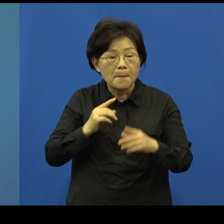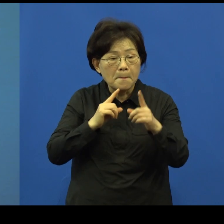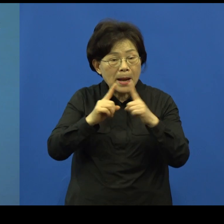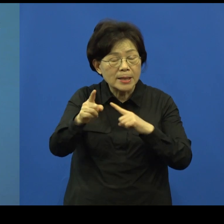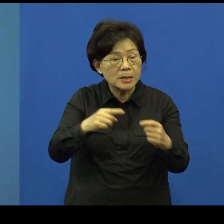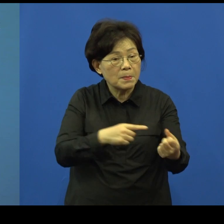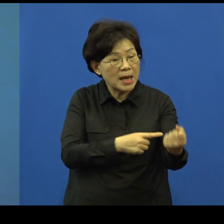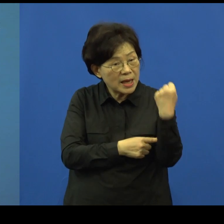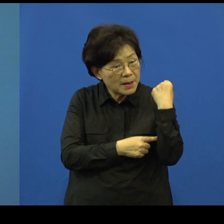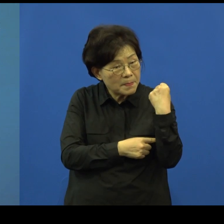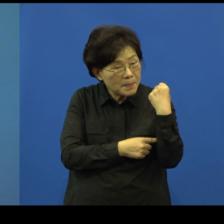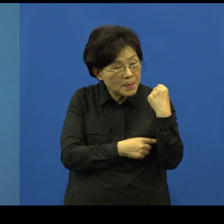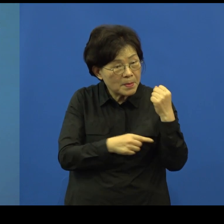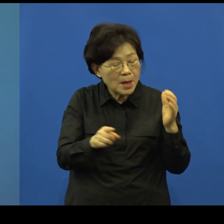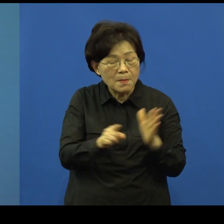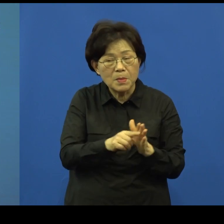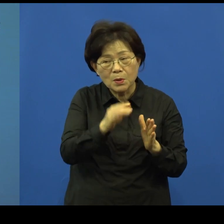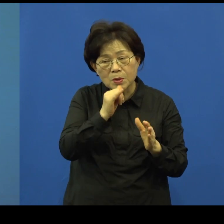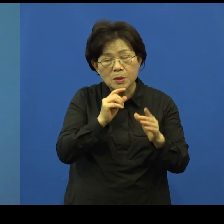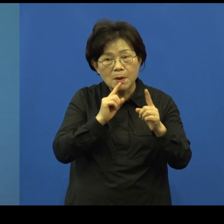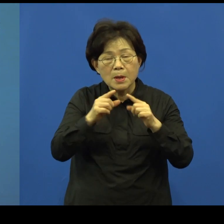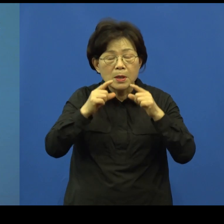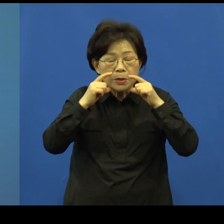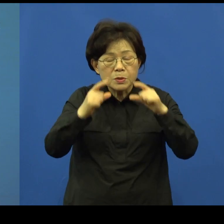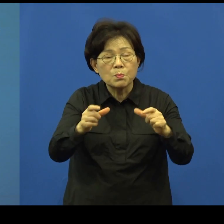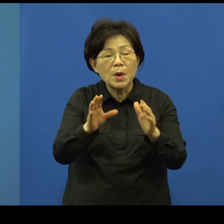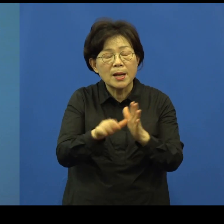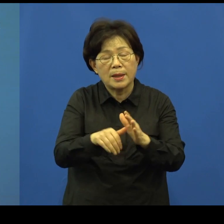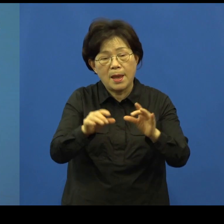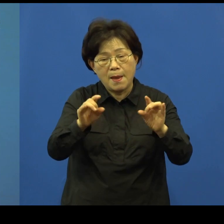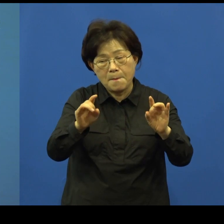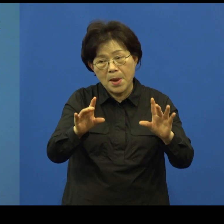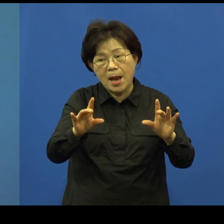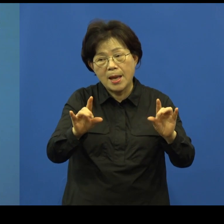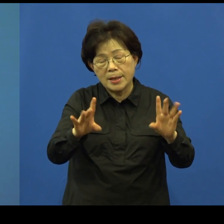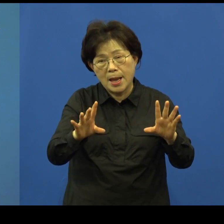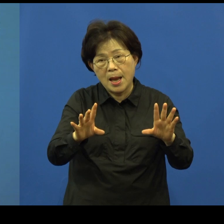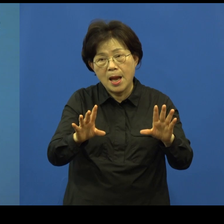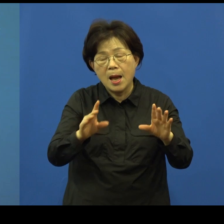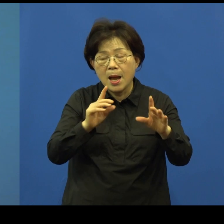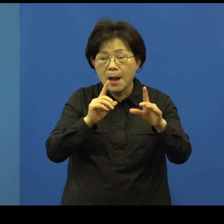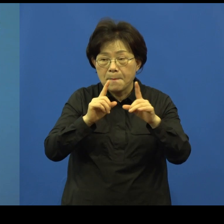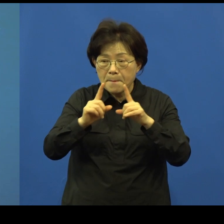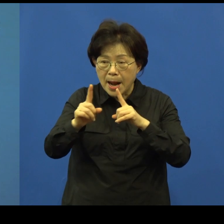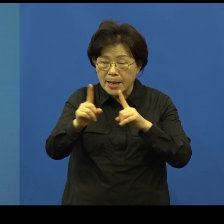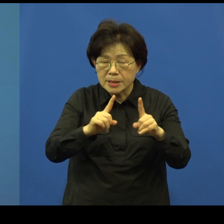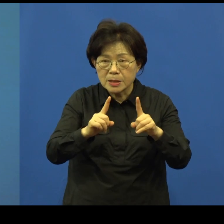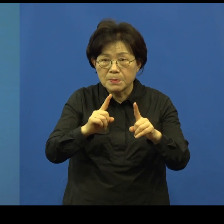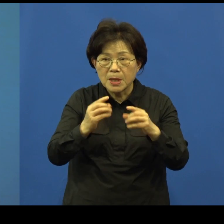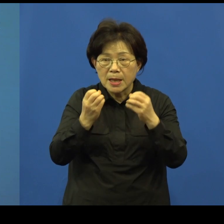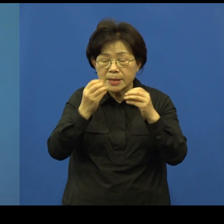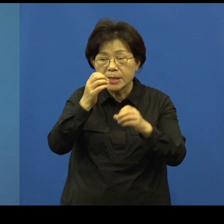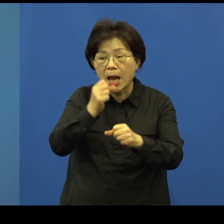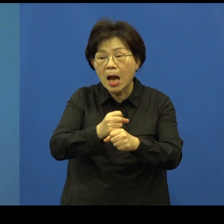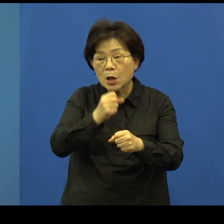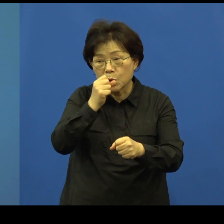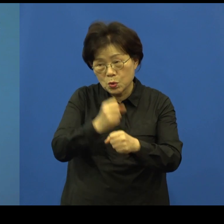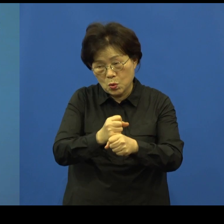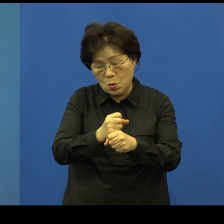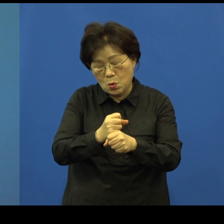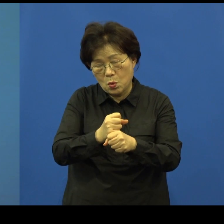말씀의 위력을 믿습니다. 그래서 말씀을 전할 때마다 이 말씀이 창조의 역사를 일으키는,